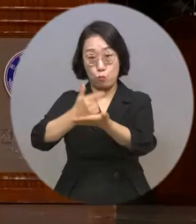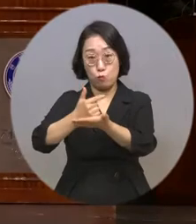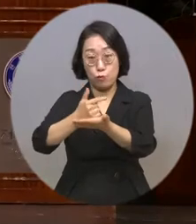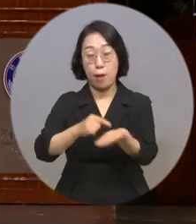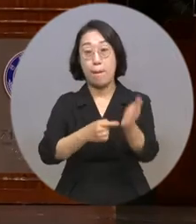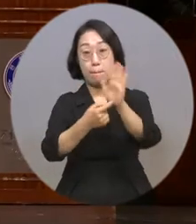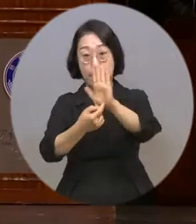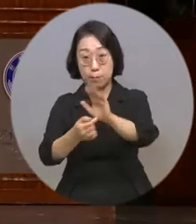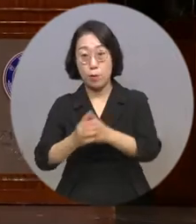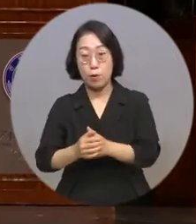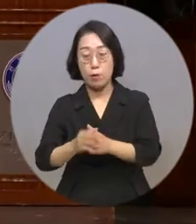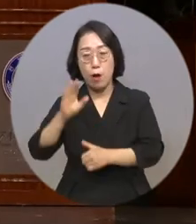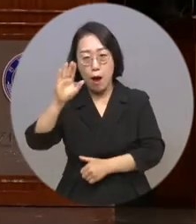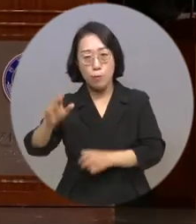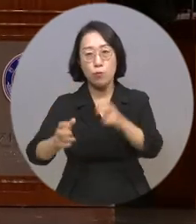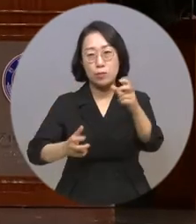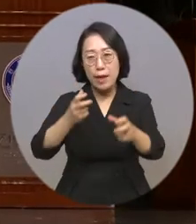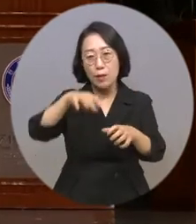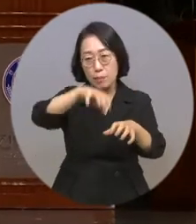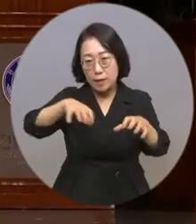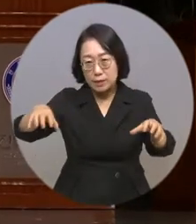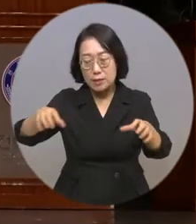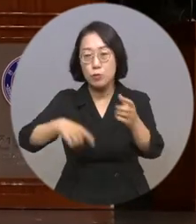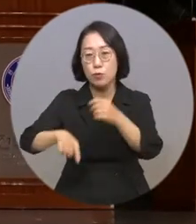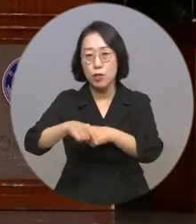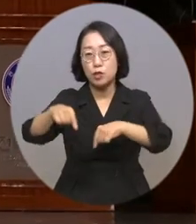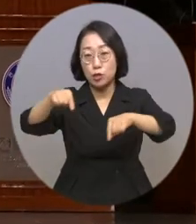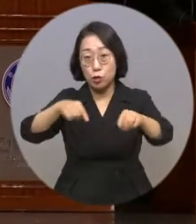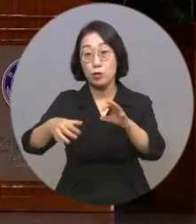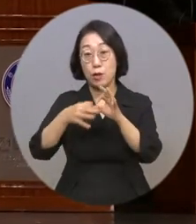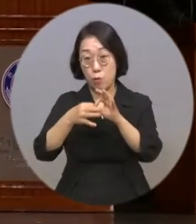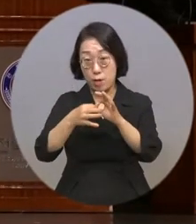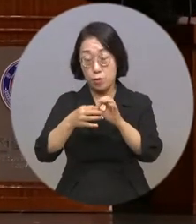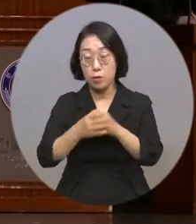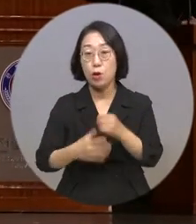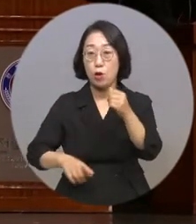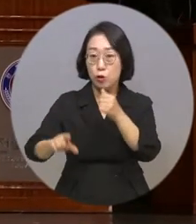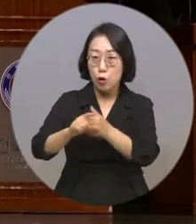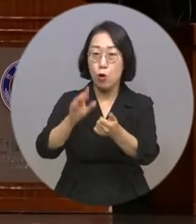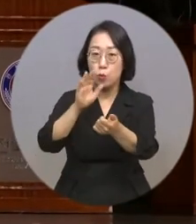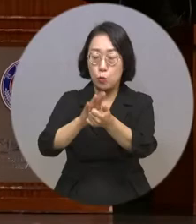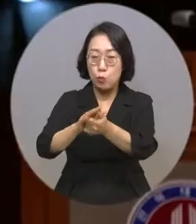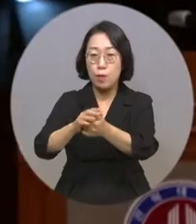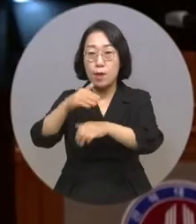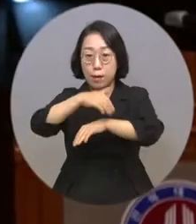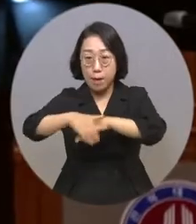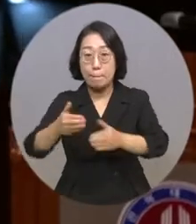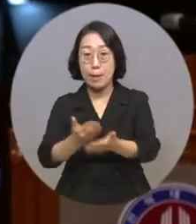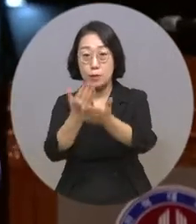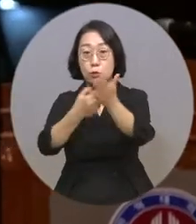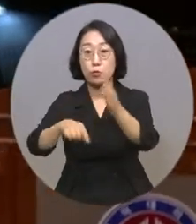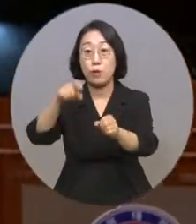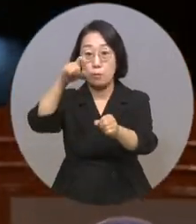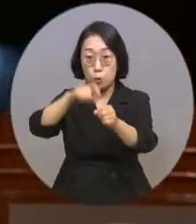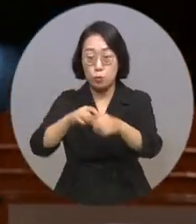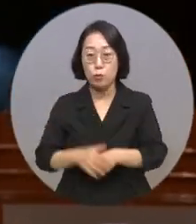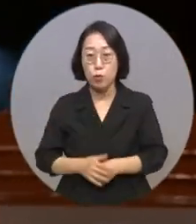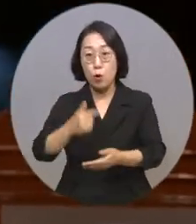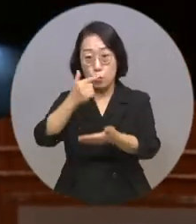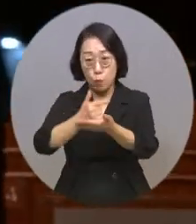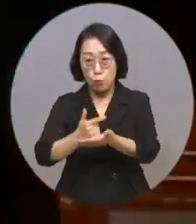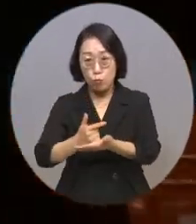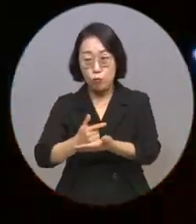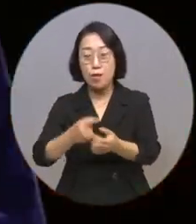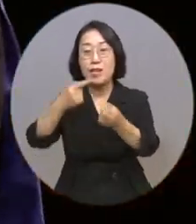향후 산업단지 정책 집행의 성과를 높이는데 학문적, 정책적 주안점을 두고 있고 이 논문으로 행정학과